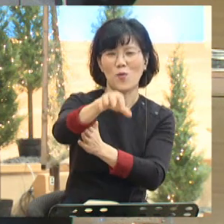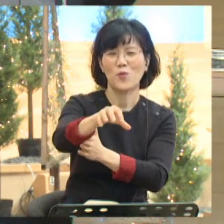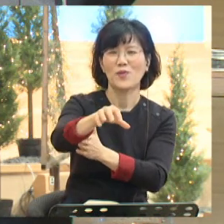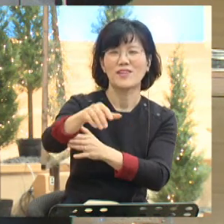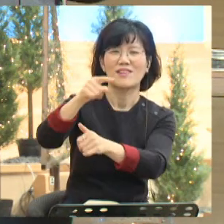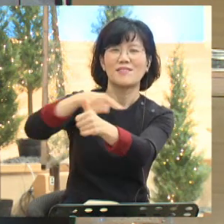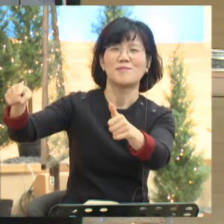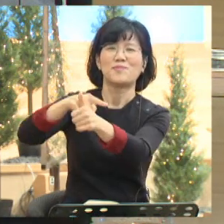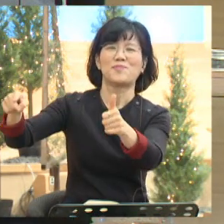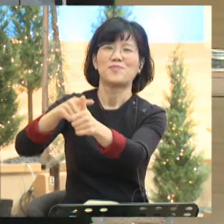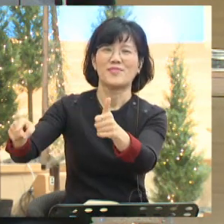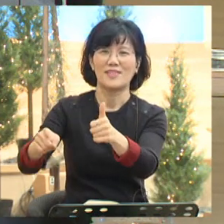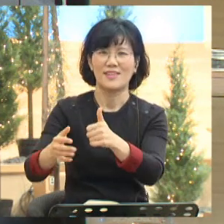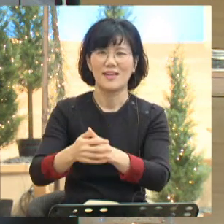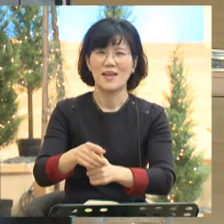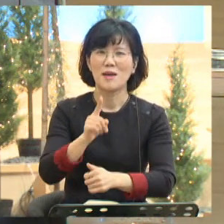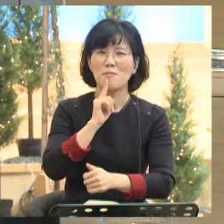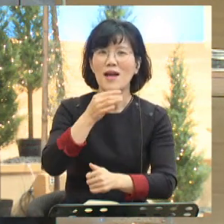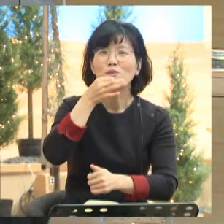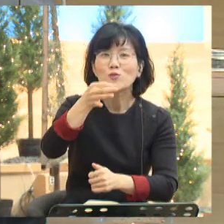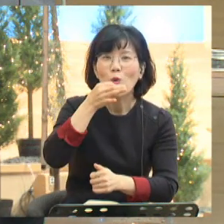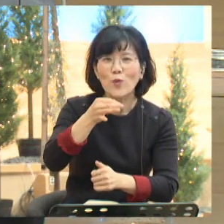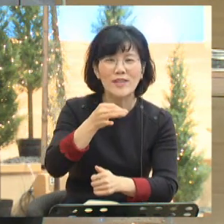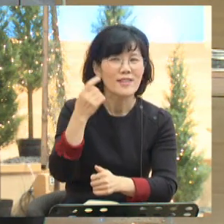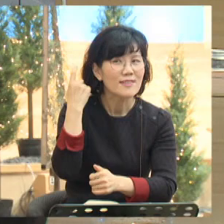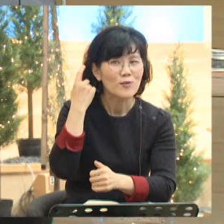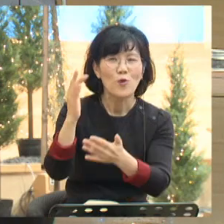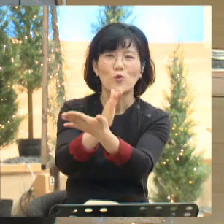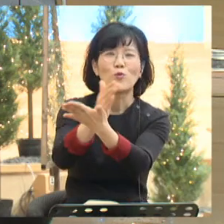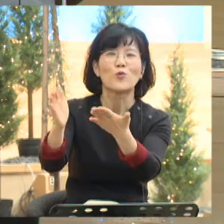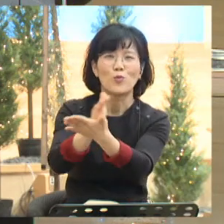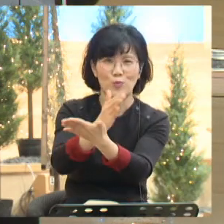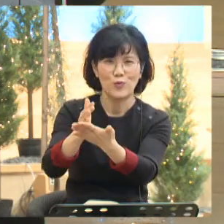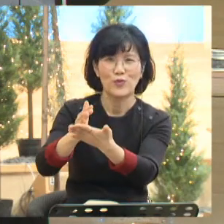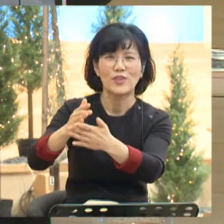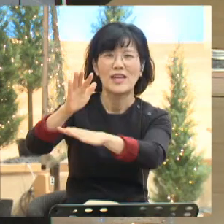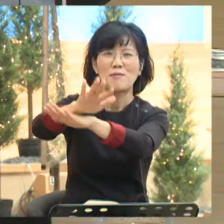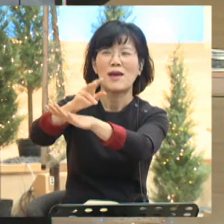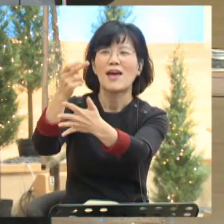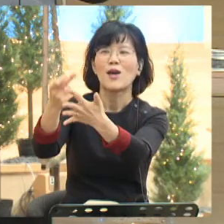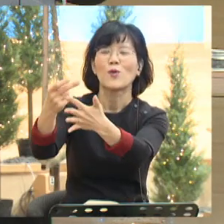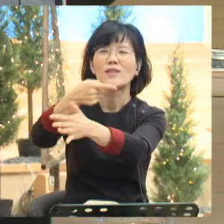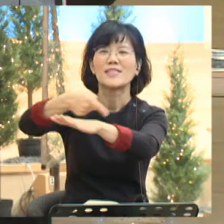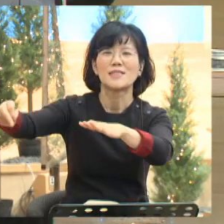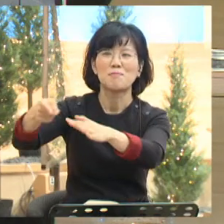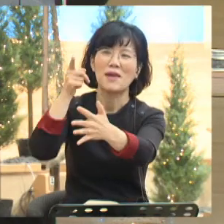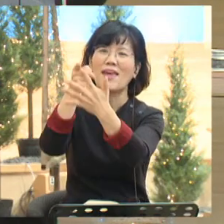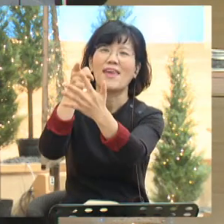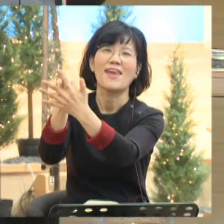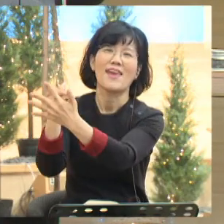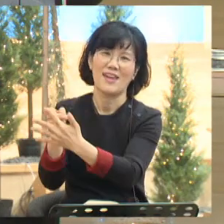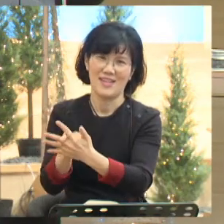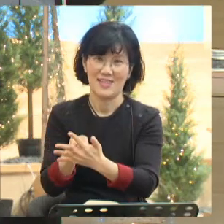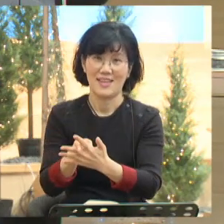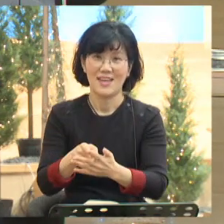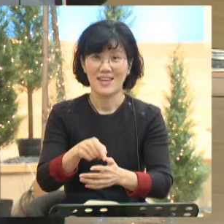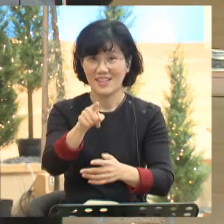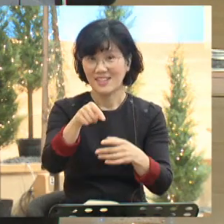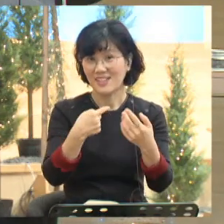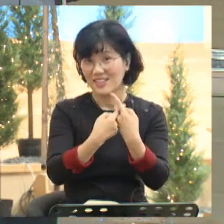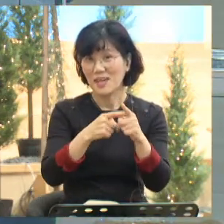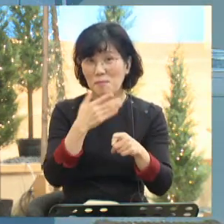본다 다른 문제를 가지고 생 추출해낸 거에요 에브라임 지파 사람들을 우리는 금방 이해할 수 있어요 여러분 우리가